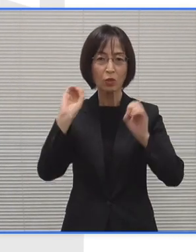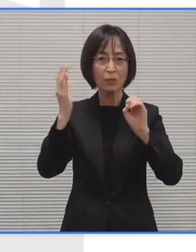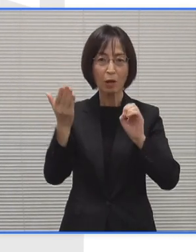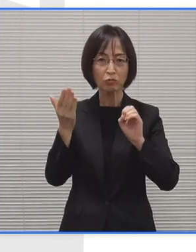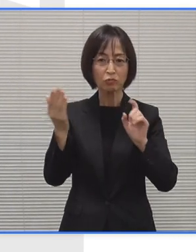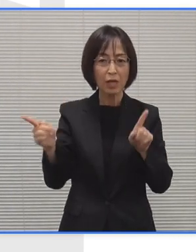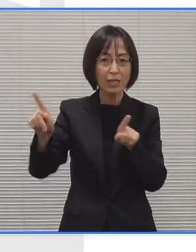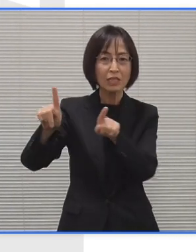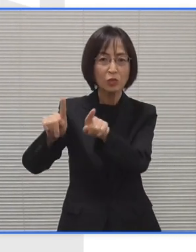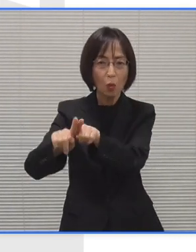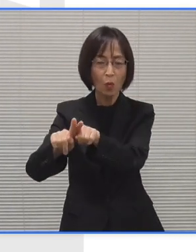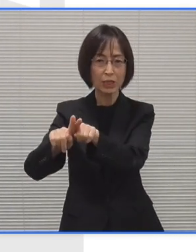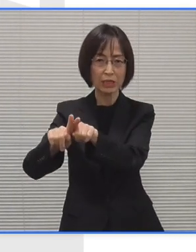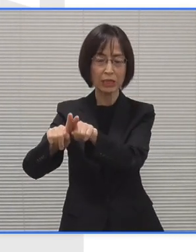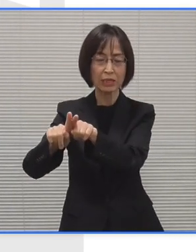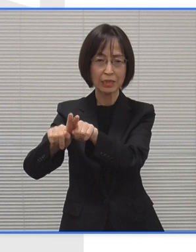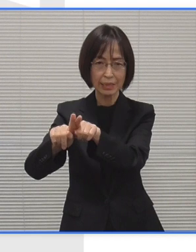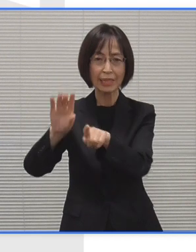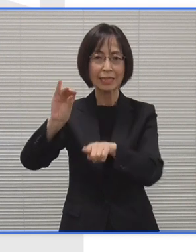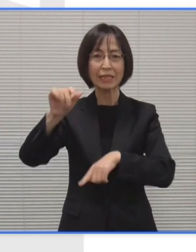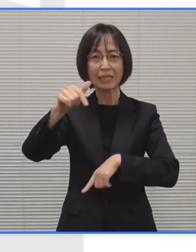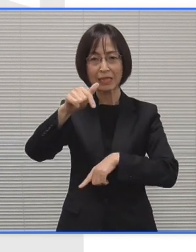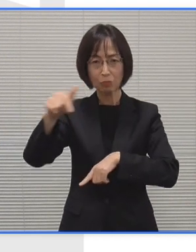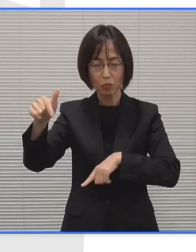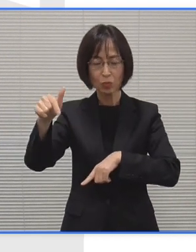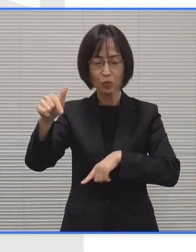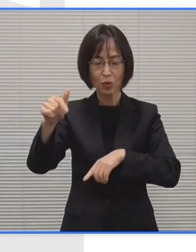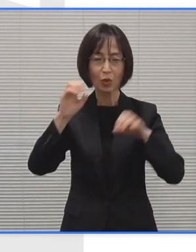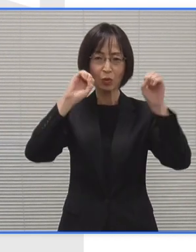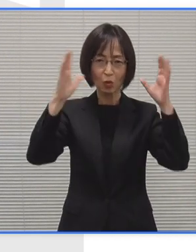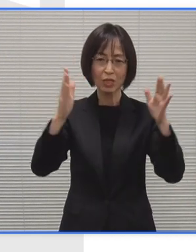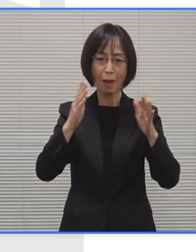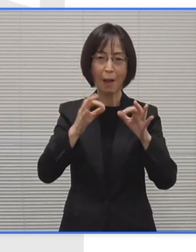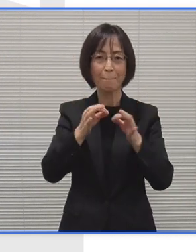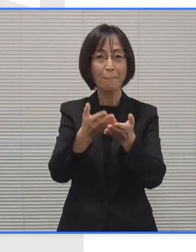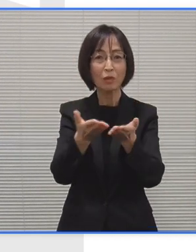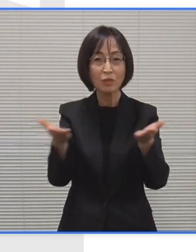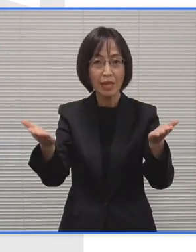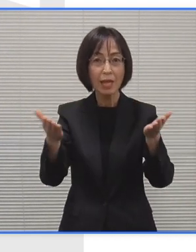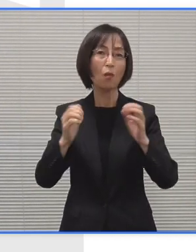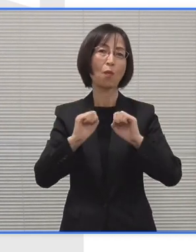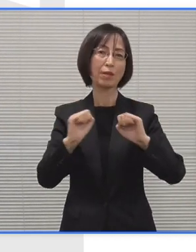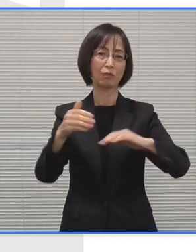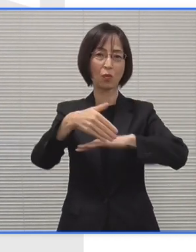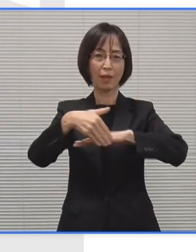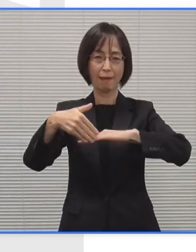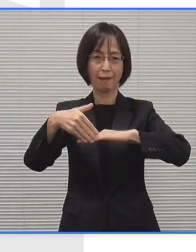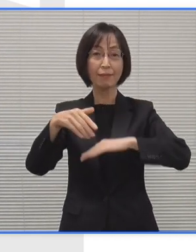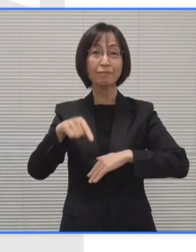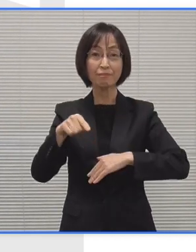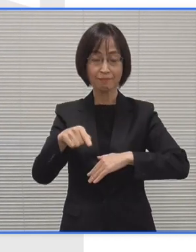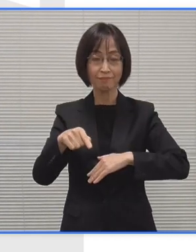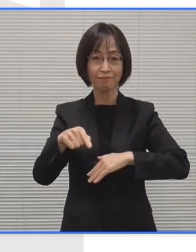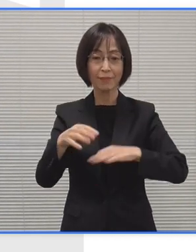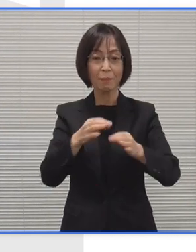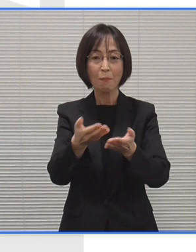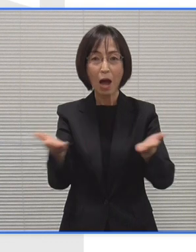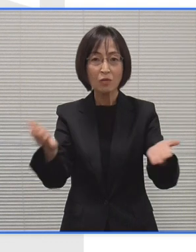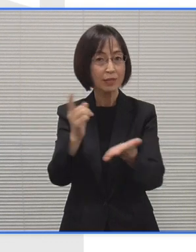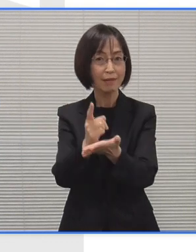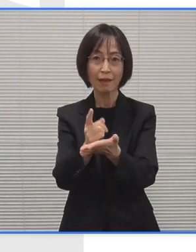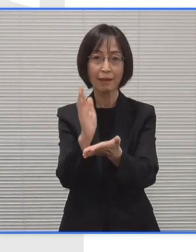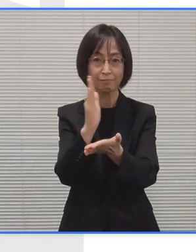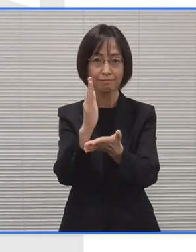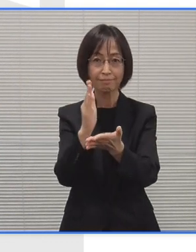して秩父豊島マルシェを行います。でそこではマルシェだけではなく